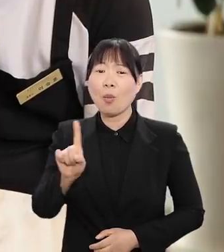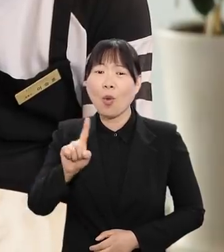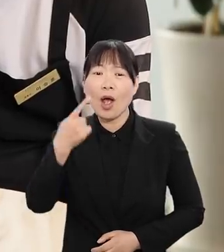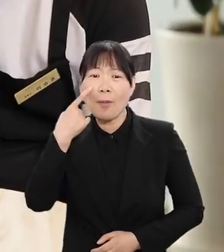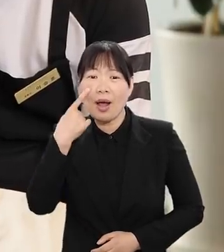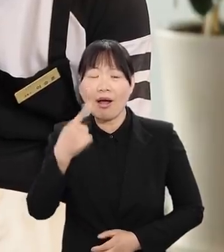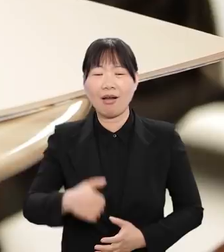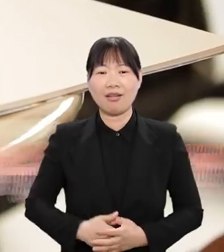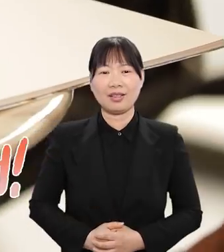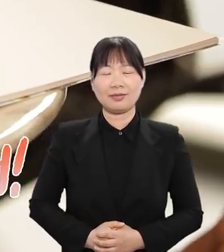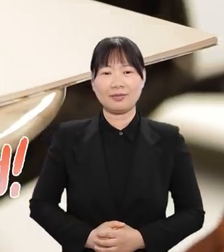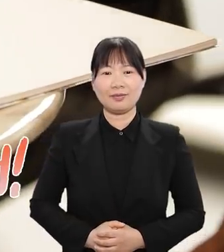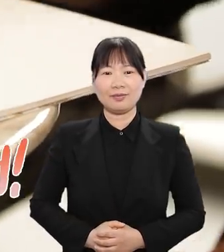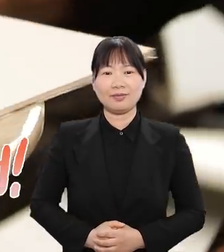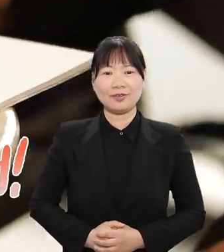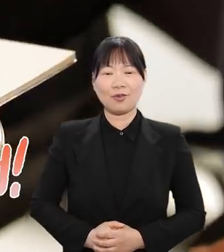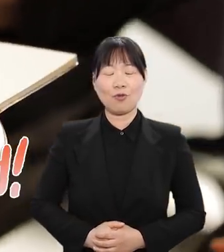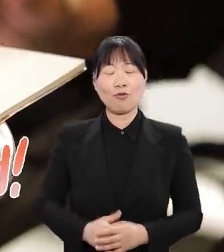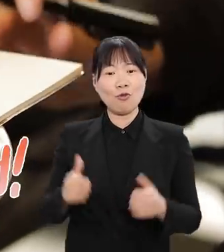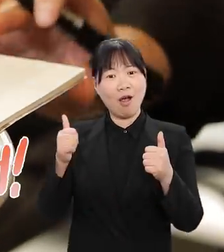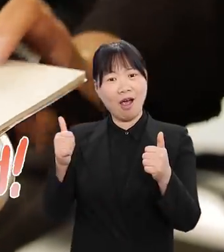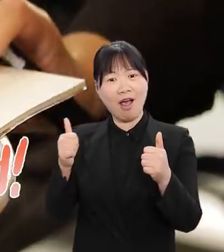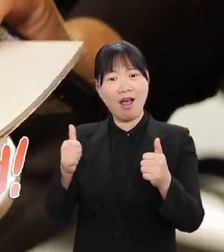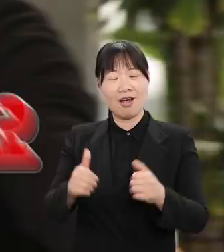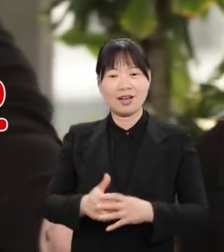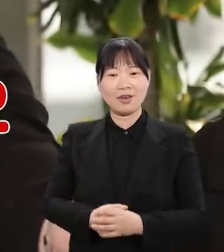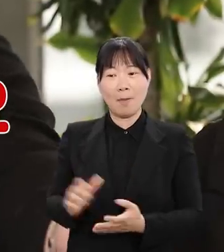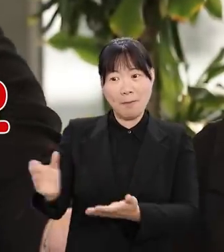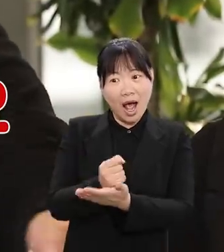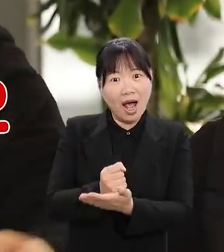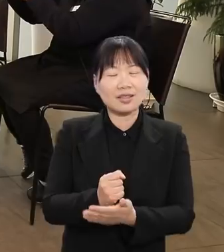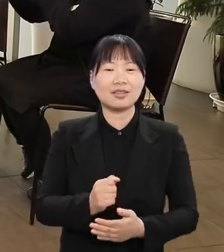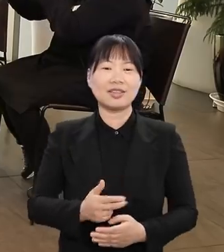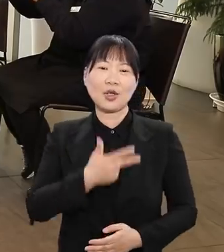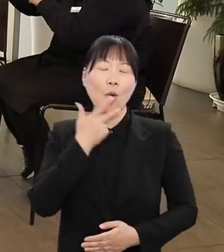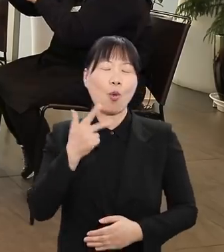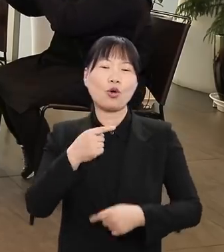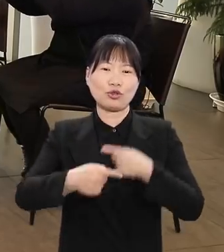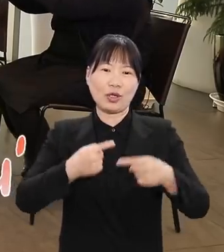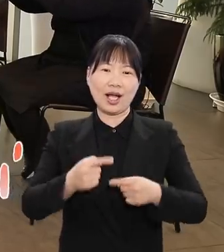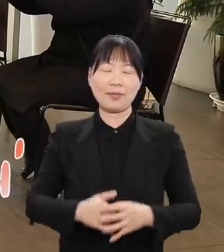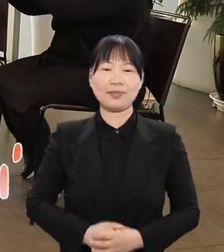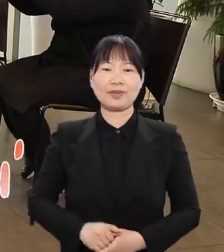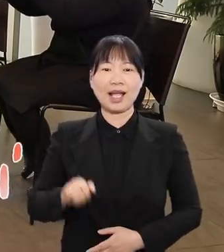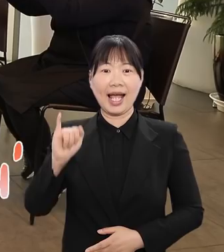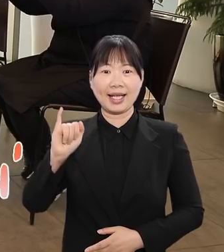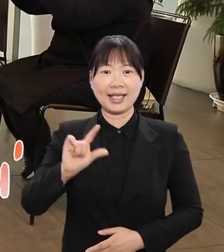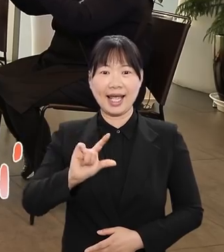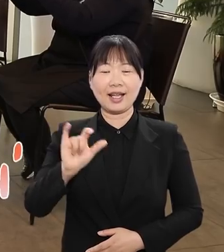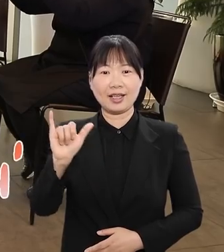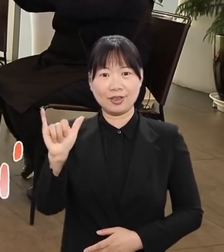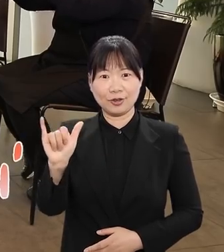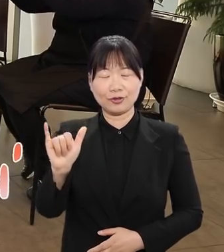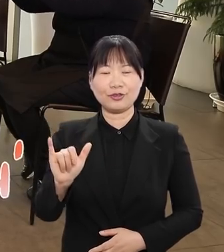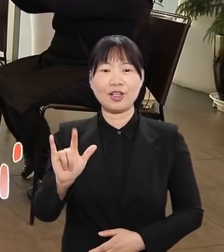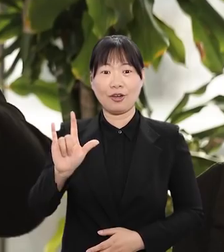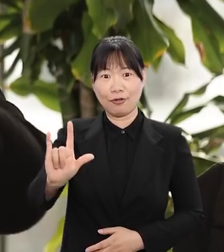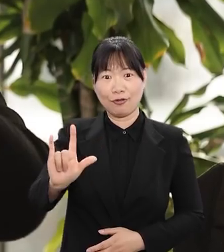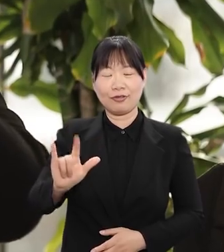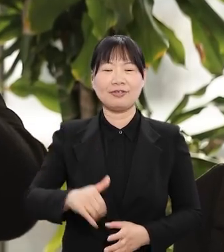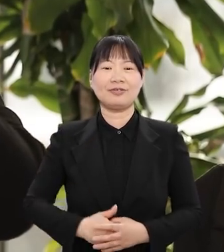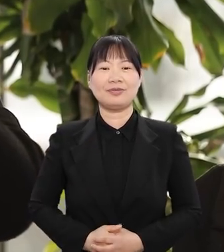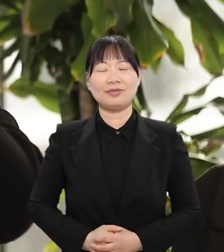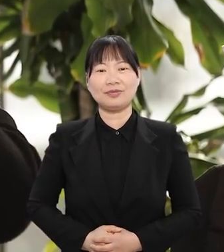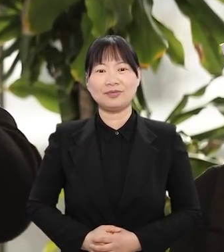여기 어떤 걸 좀 해볼까요? 와, 대박이다. 갖다 뺏을까요? 이게 영어 수화예요. I. L. U.